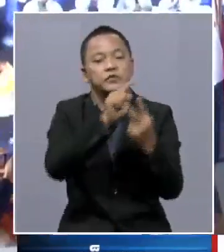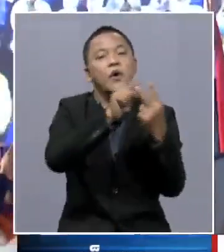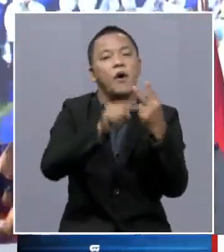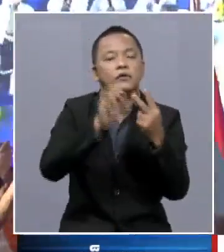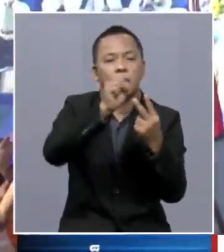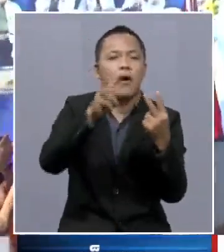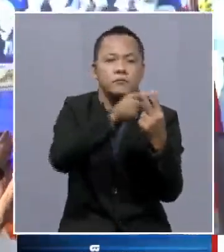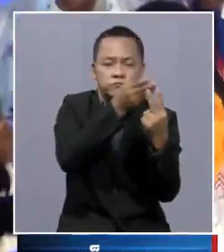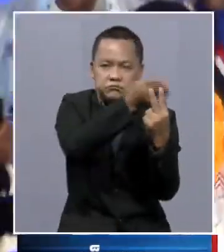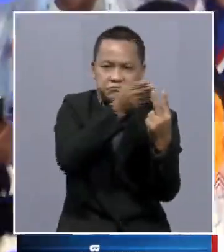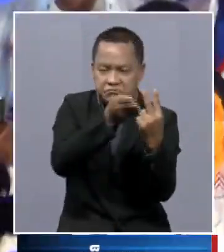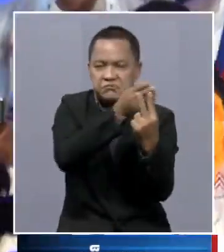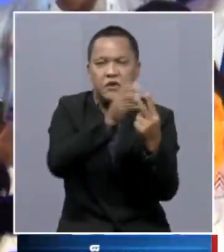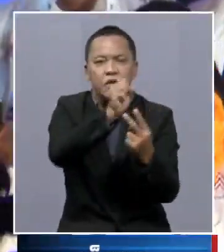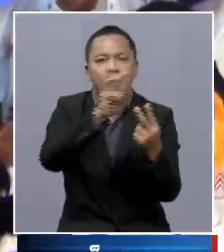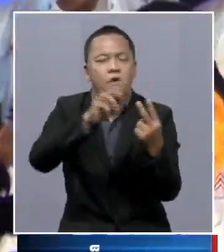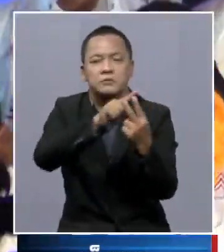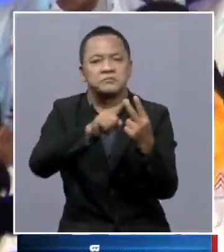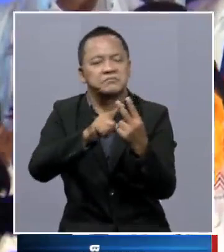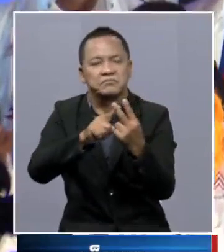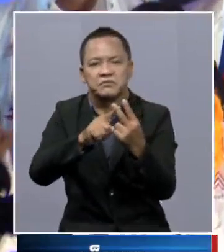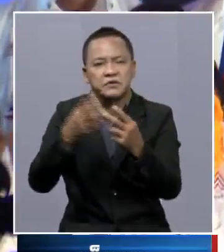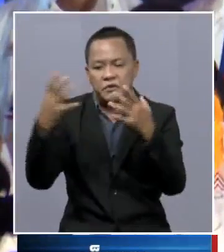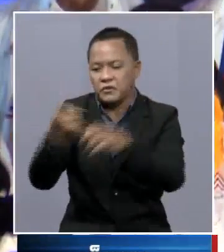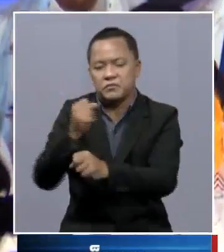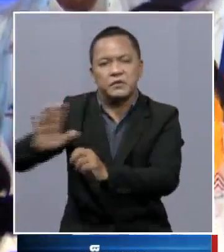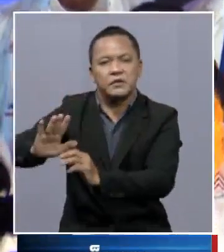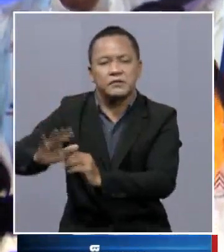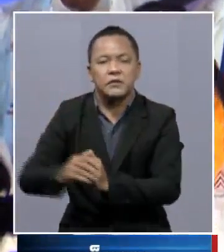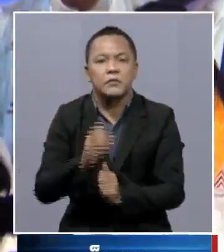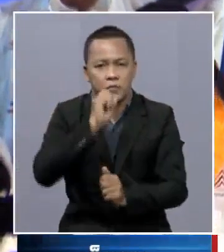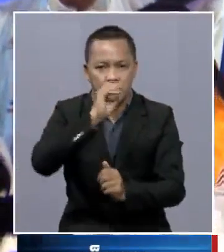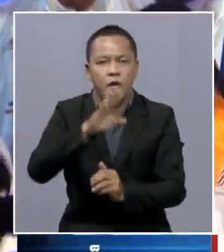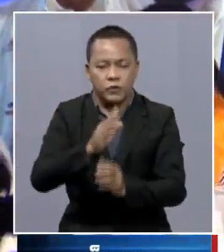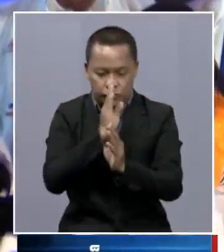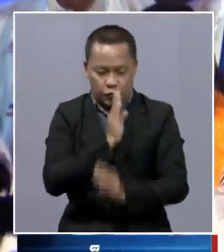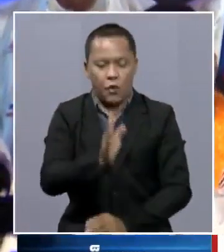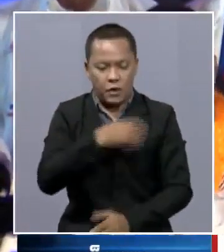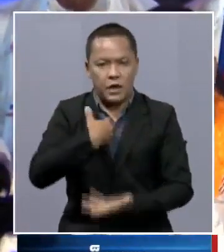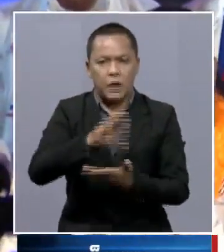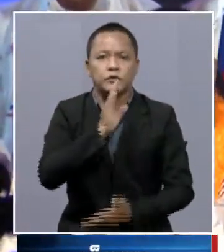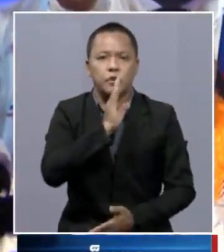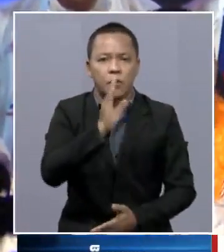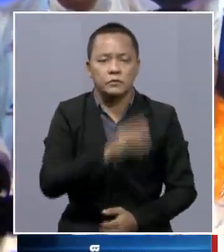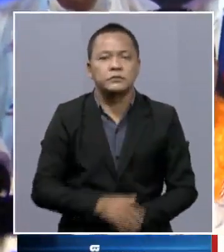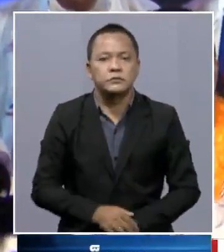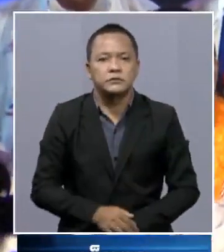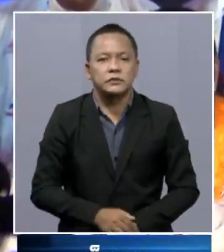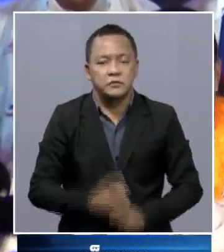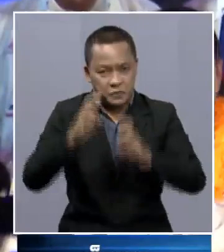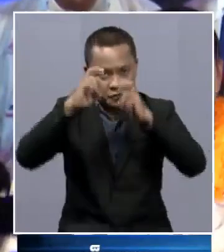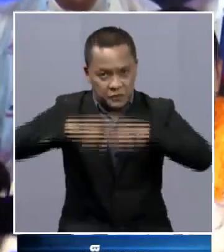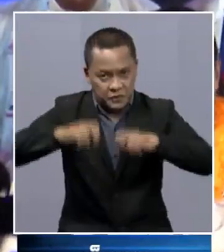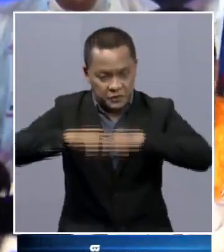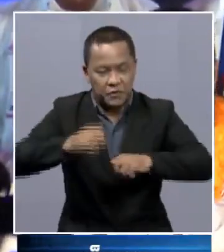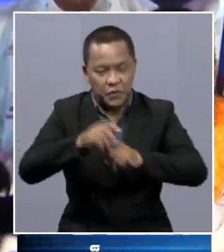สองท parallนี้เพรว สอเหรอชุนี้ไม่ไ้ว่างใจหน้ากัมออัี้ขอพูดอย่างตรไปตรงมาผมวาการวิเคร